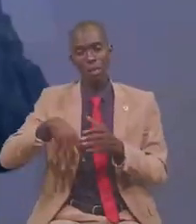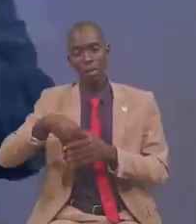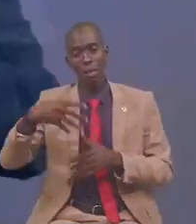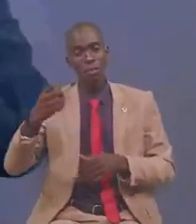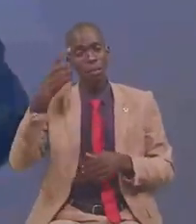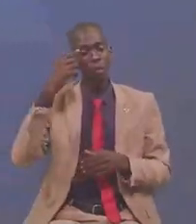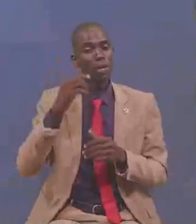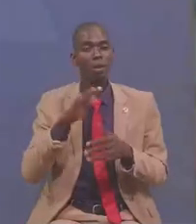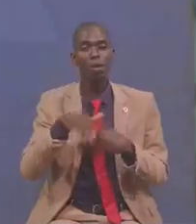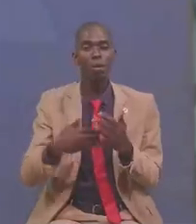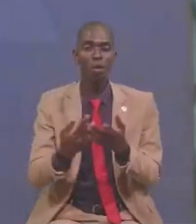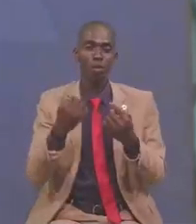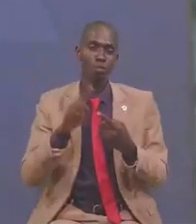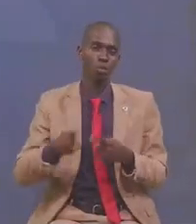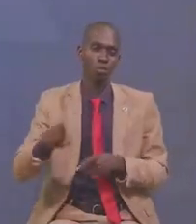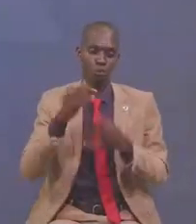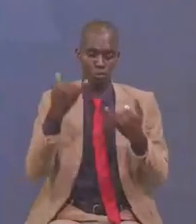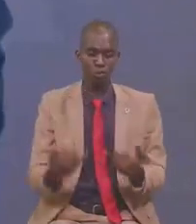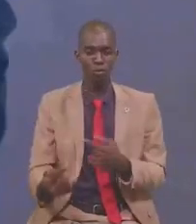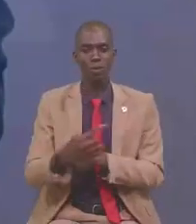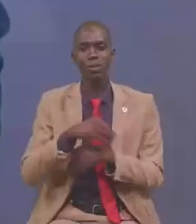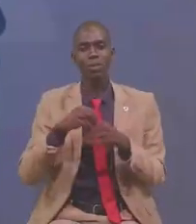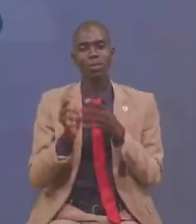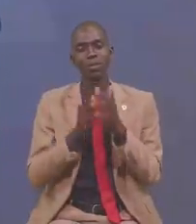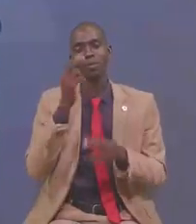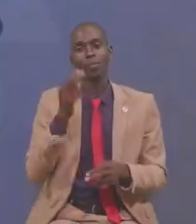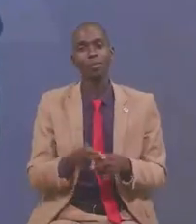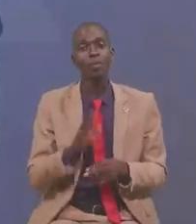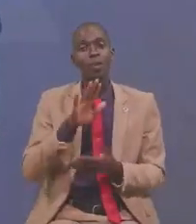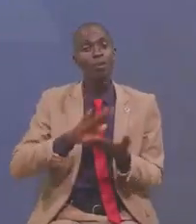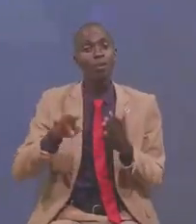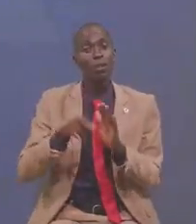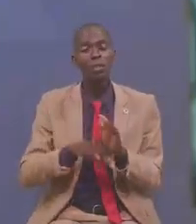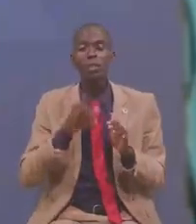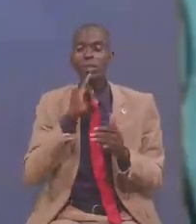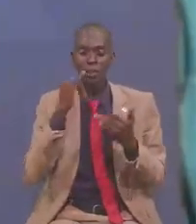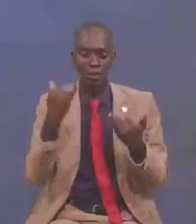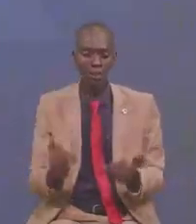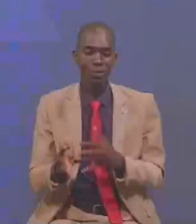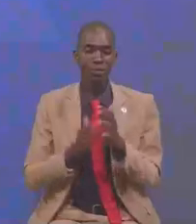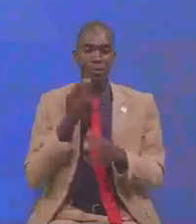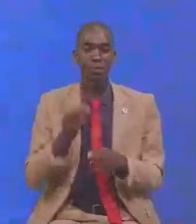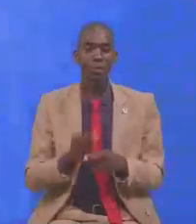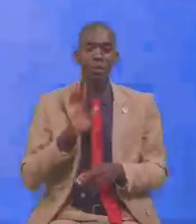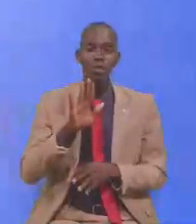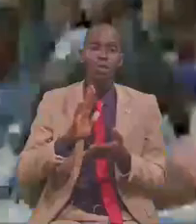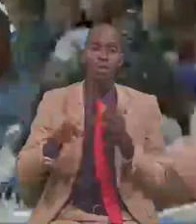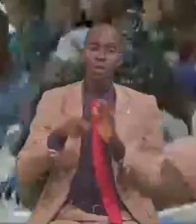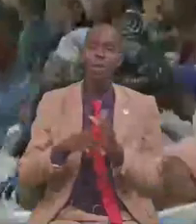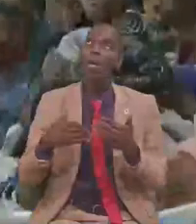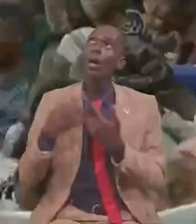est arrivé ce jour. Votre pardon est venu. Je dis, votre pardon est venu.